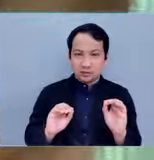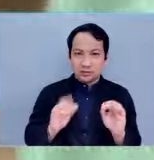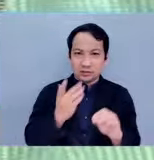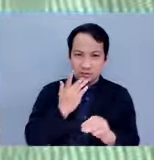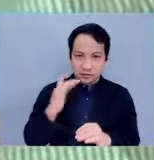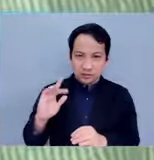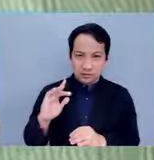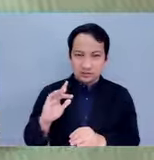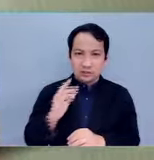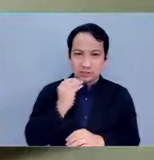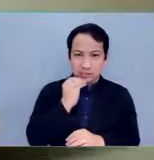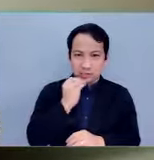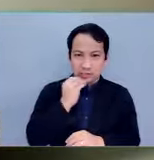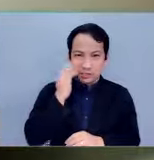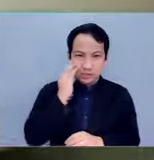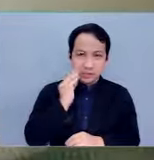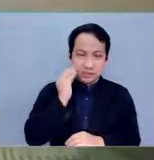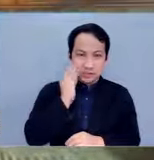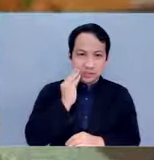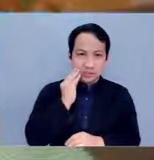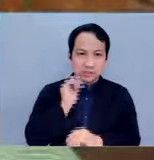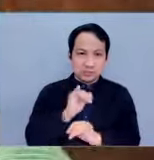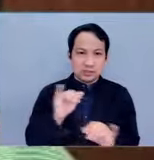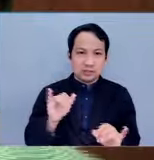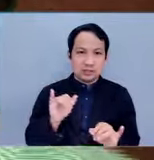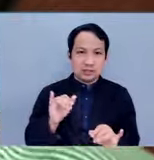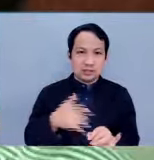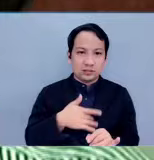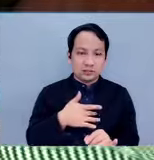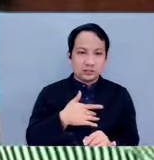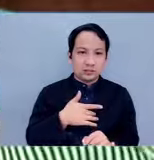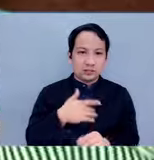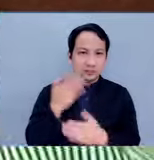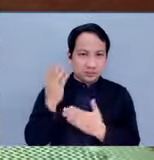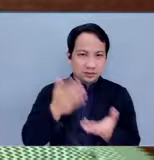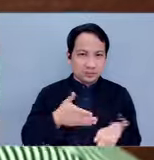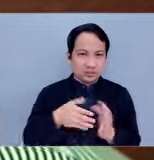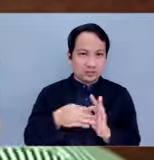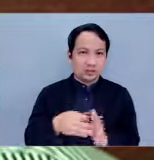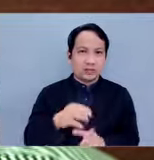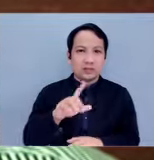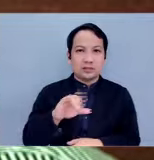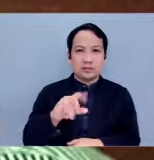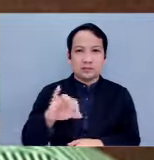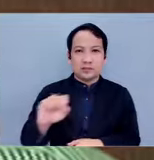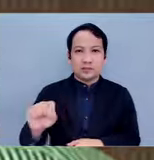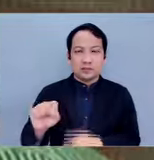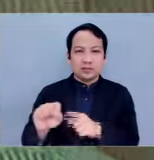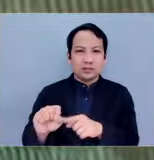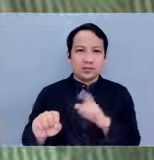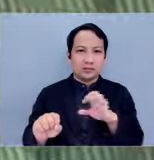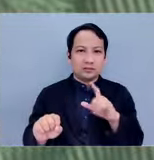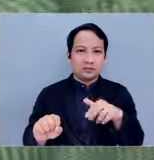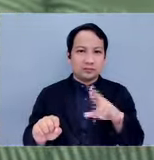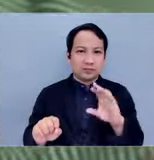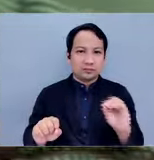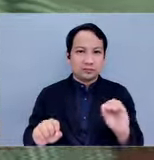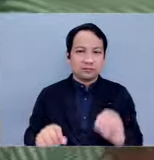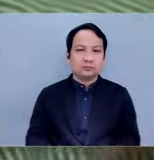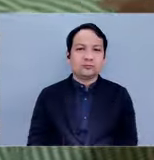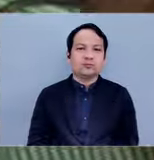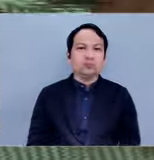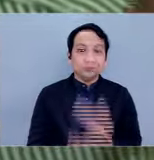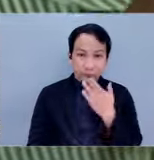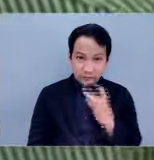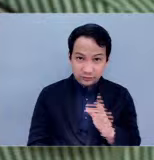food experience. Tulad na lang ng feels na hinatid sa atin ng La Parisienne at El Primo. Food trip?